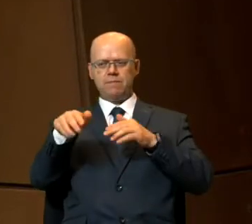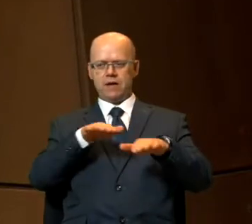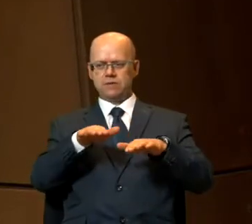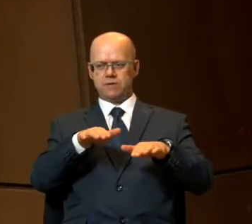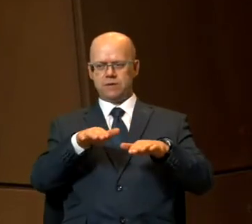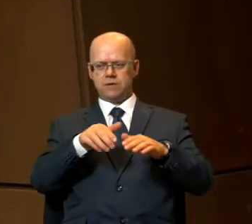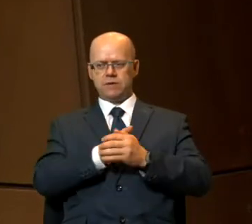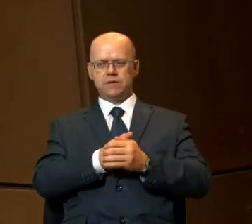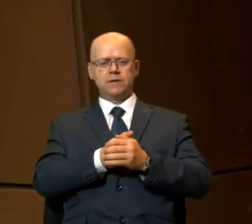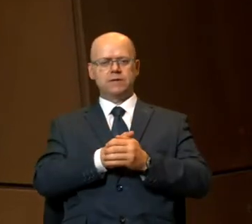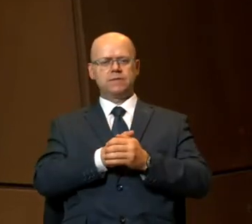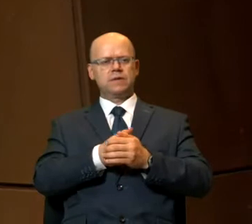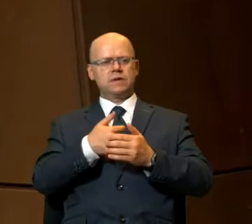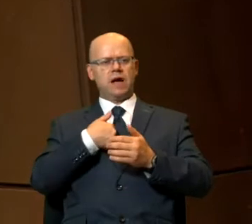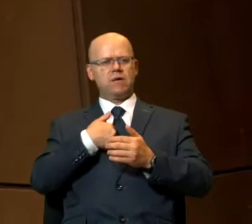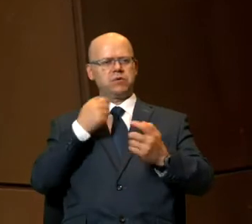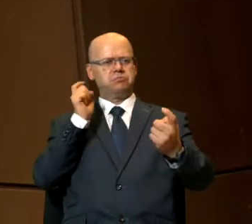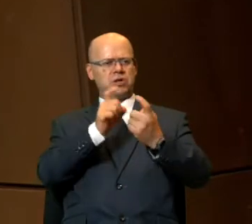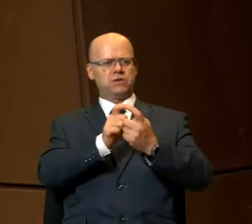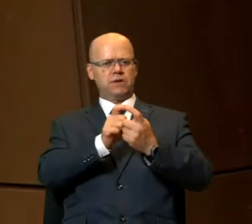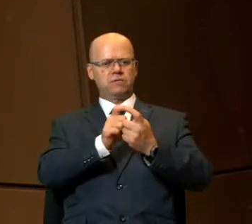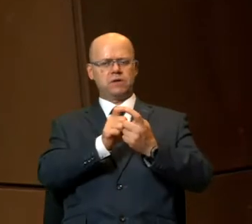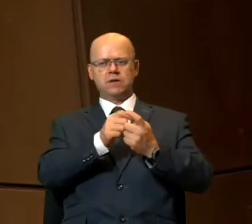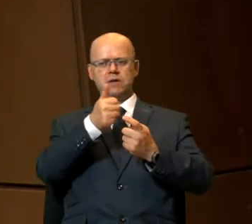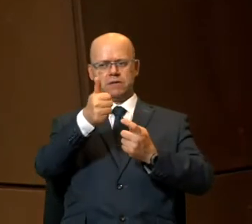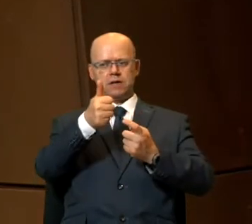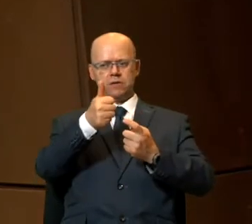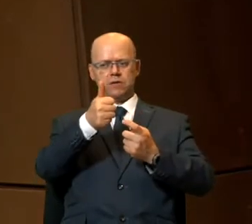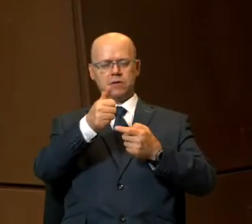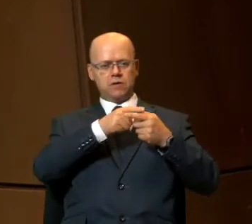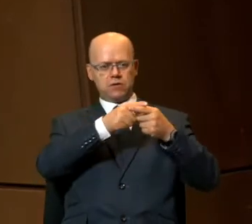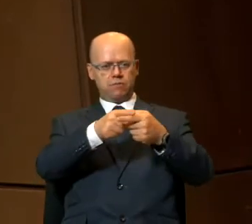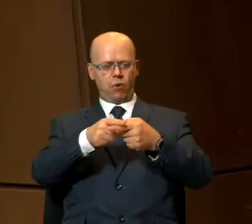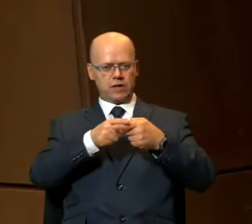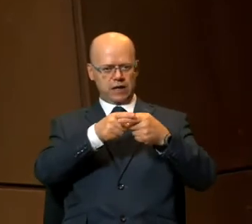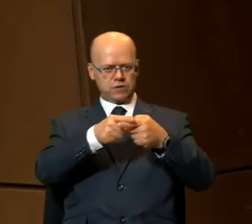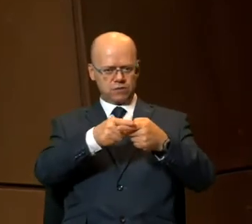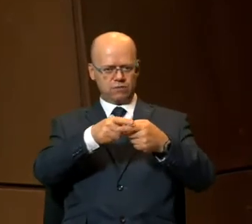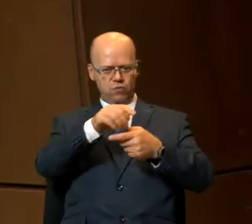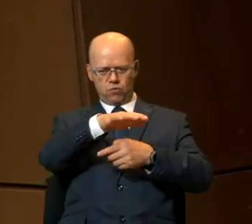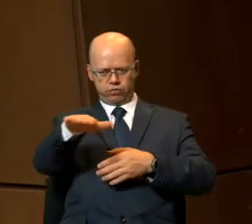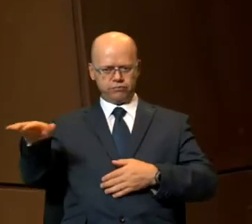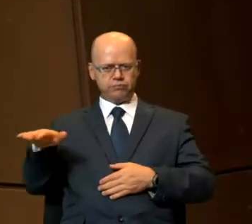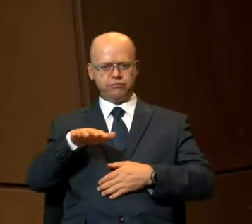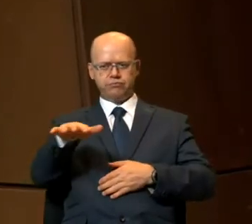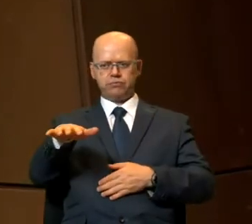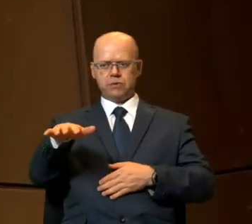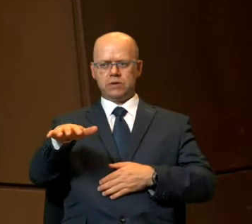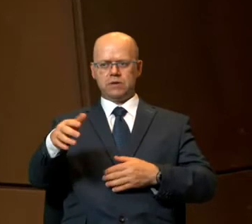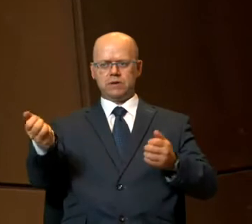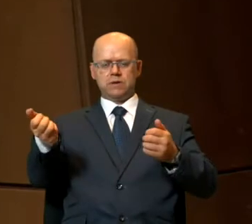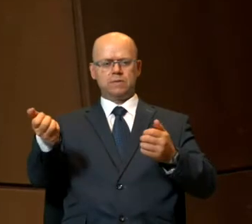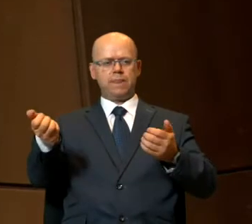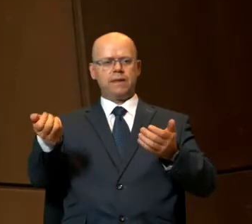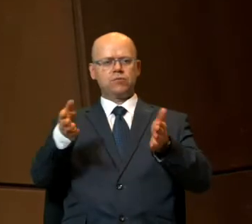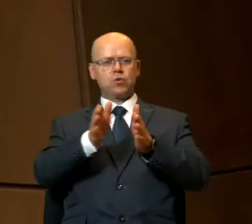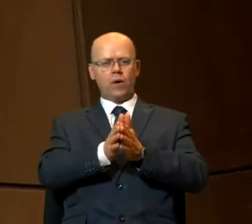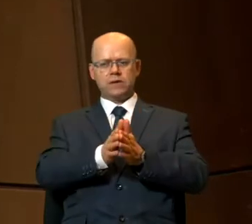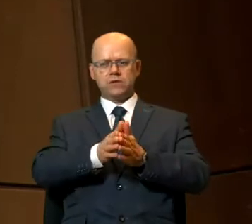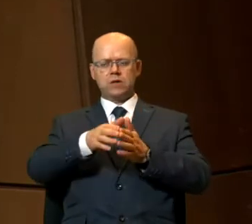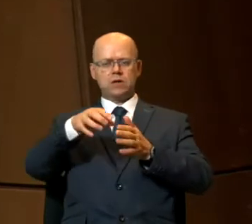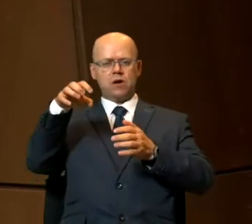sprzeciwiam się temu, że pewne pojęcie, że społeczeństwo składa się z grup, które są nastawione do